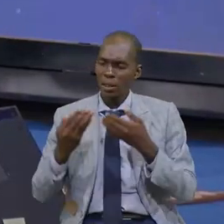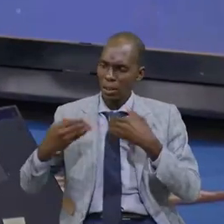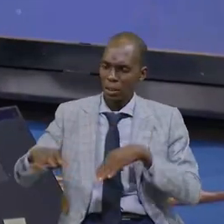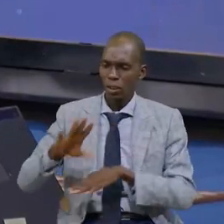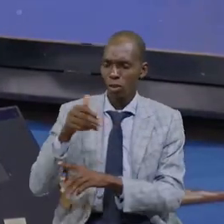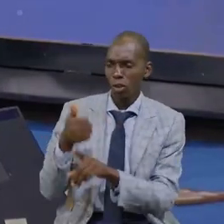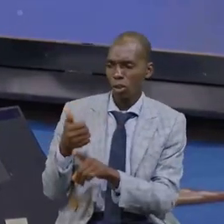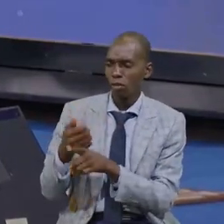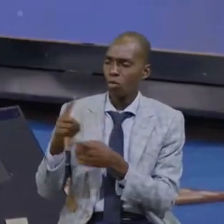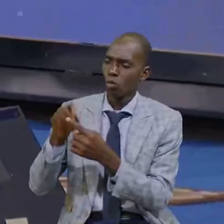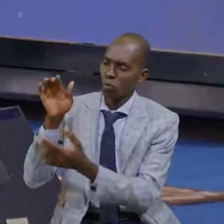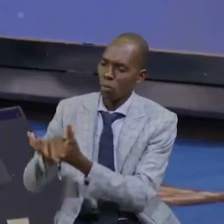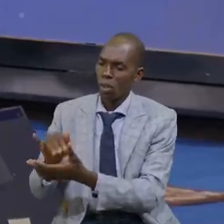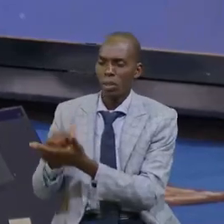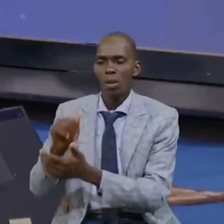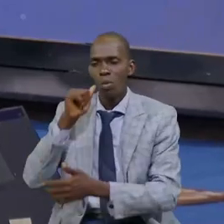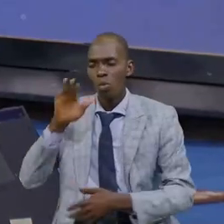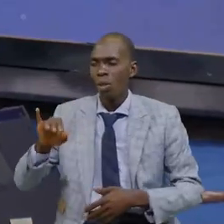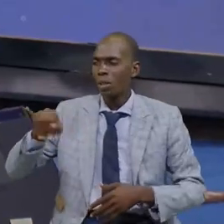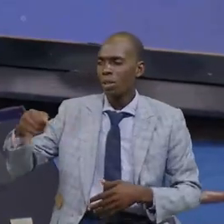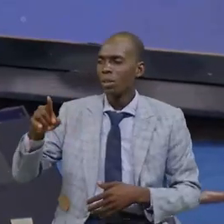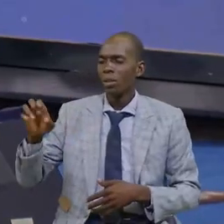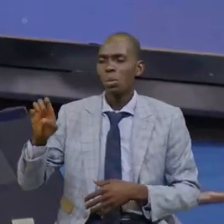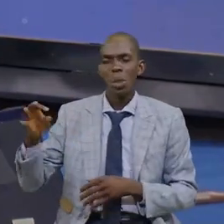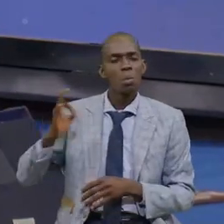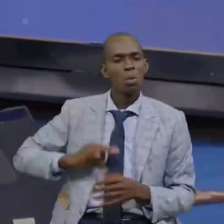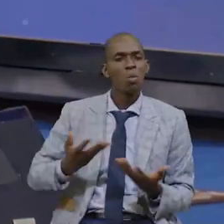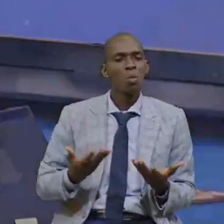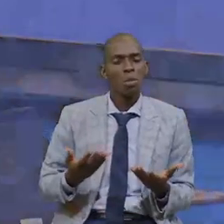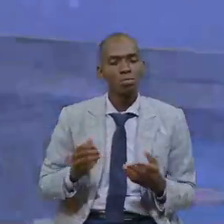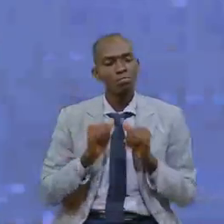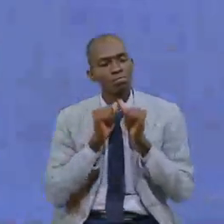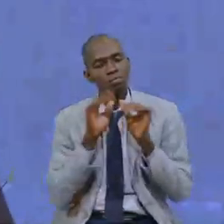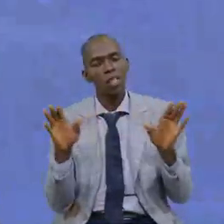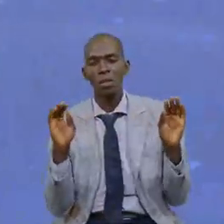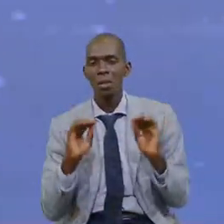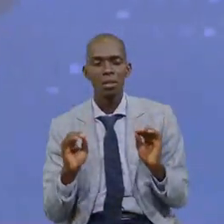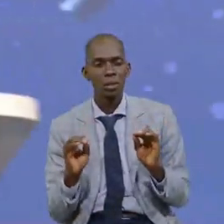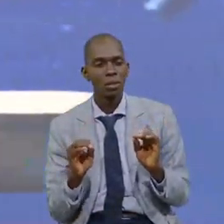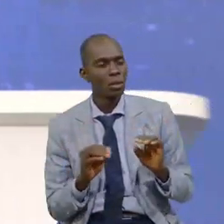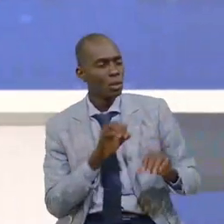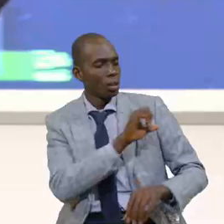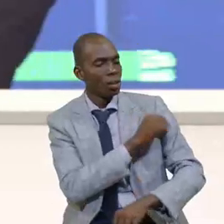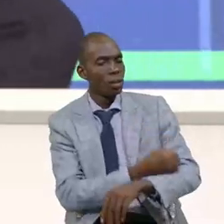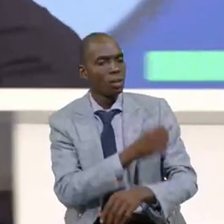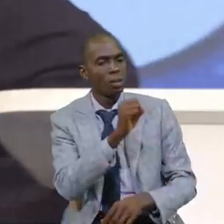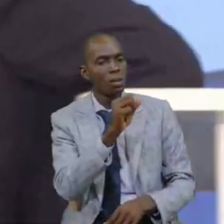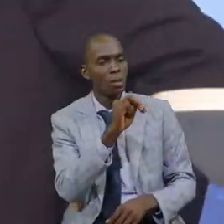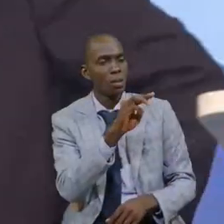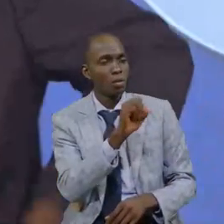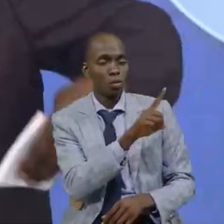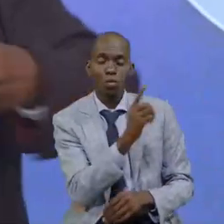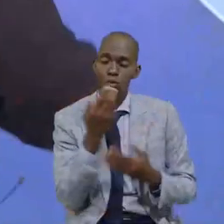vendant Israël, la nation, à Jézabel? Rien du tout. Samson, dis-moi maintenant, tu t'es